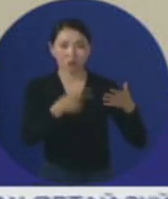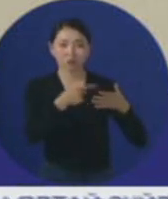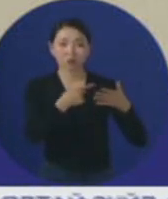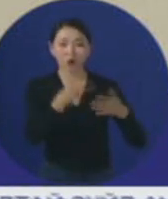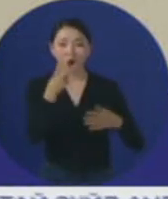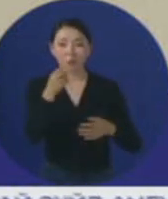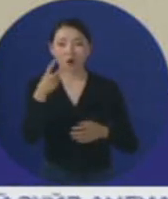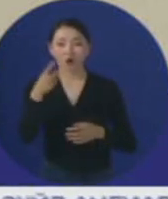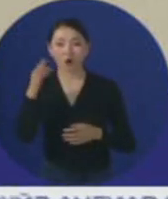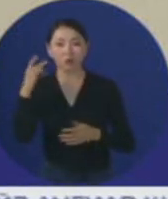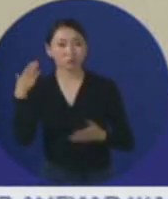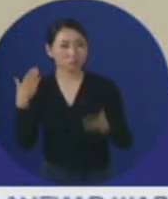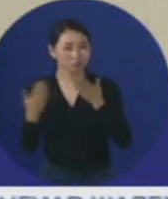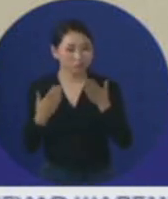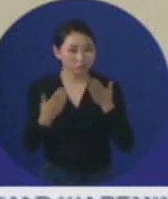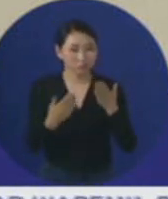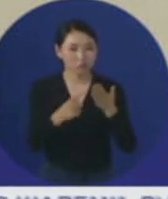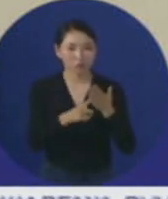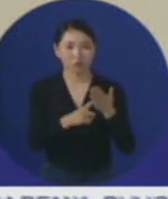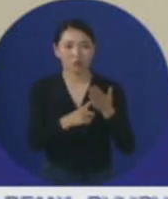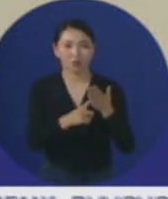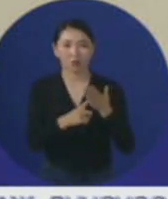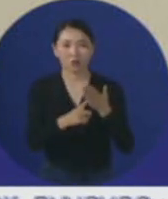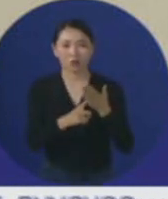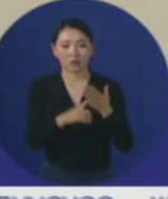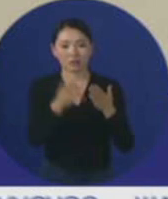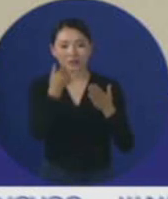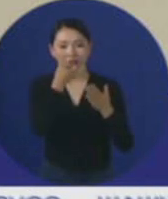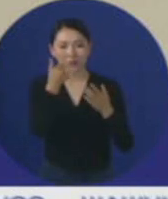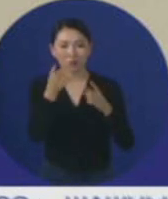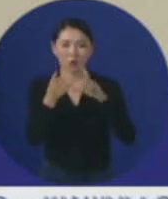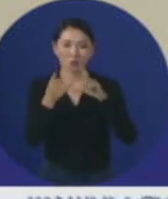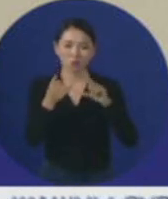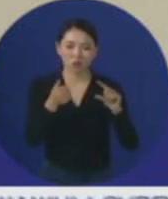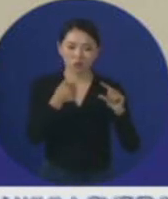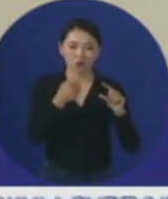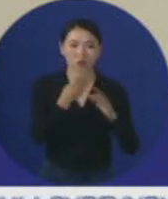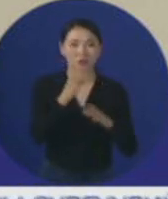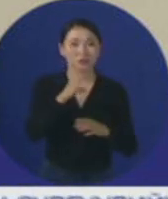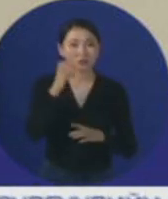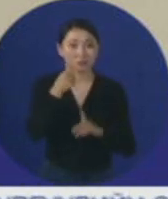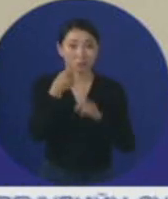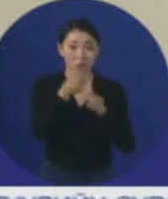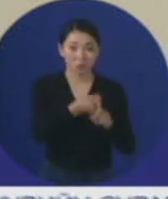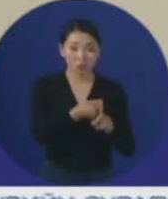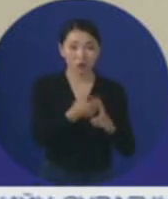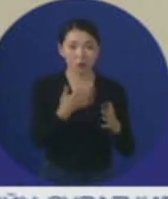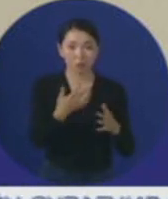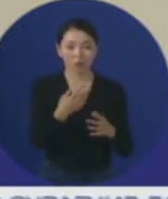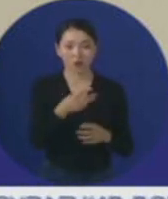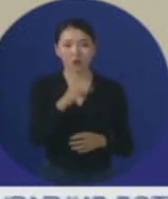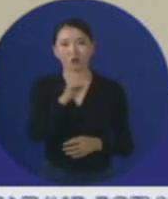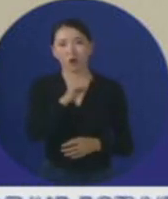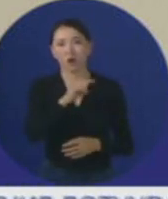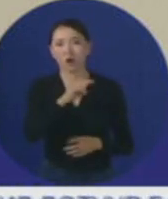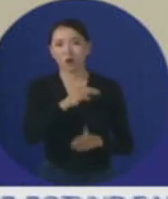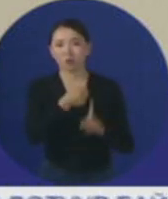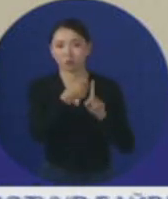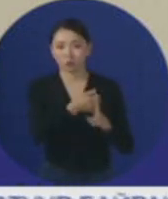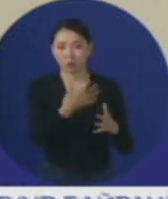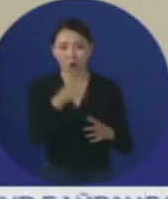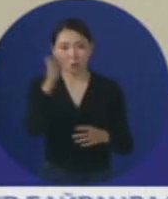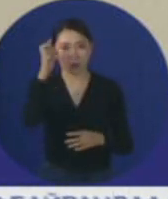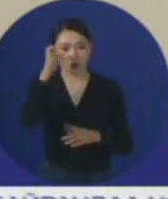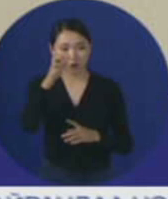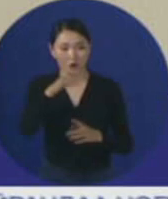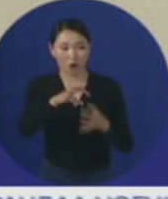онтой харьцуулаад үзэх юм бол харьцангуй бусад үзүүлэлтүүд буурсан хэдий ч одоо шинэ бэлгийн хүчирхийллийн асуудал тэгээ үл хайрах хүчирхийллийн асуудлууд боловсролын орчинд